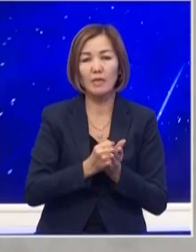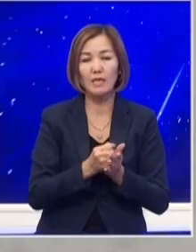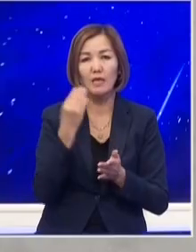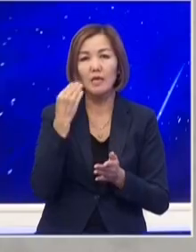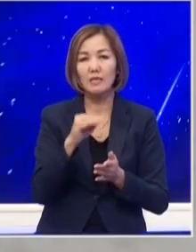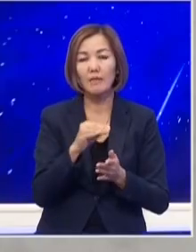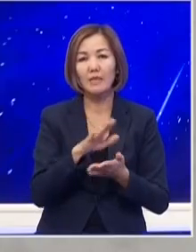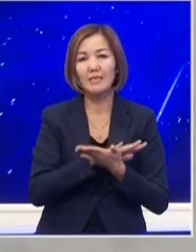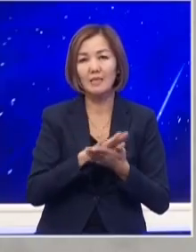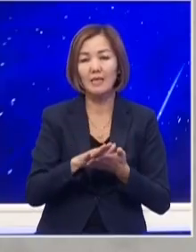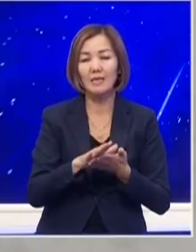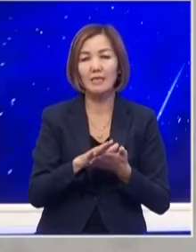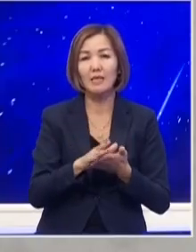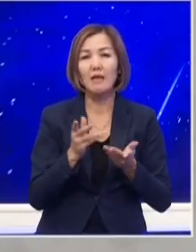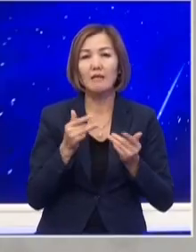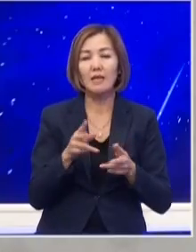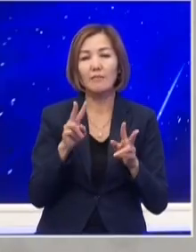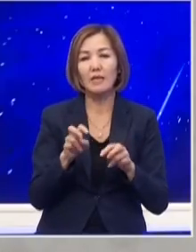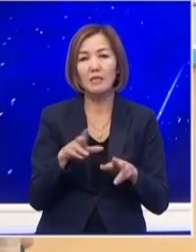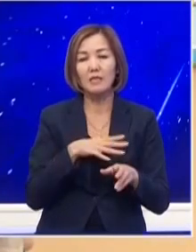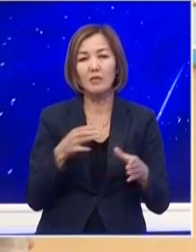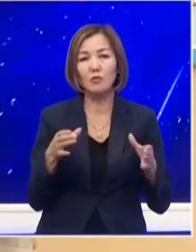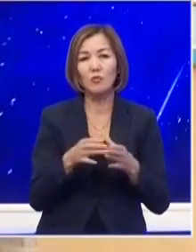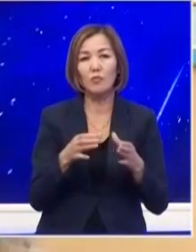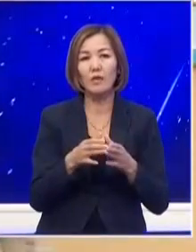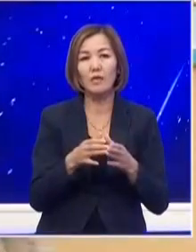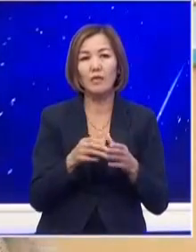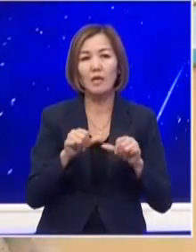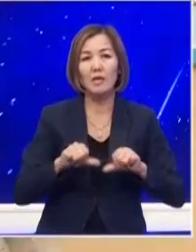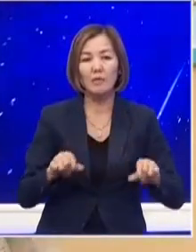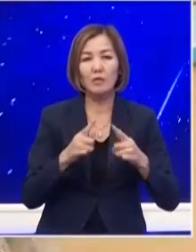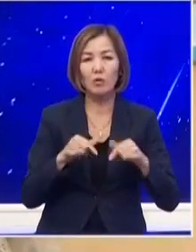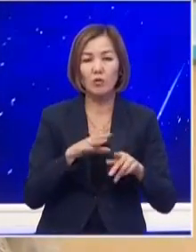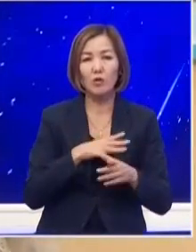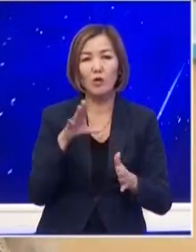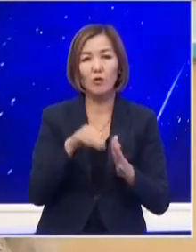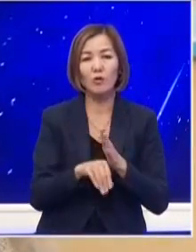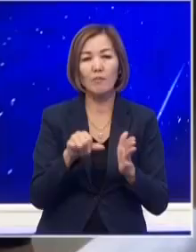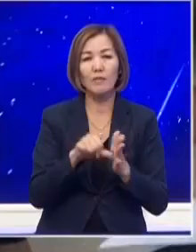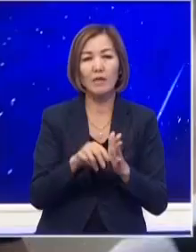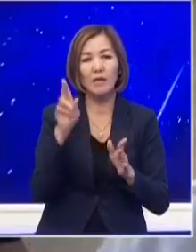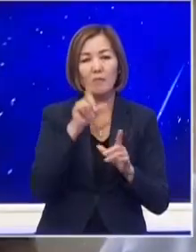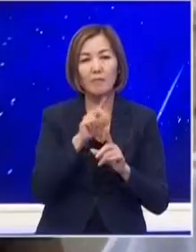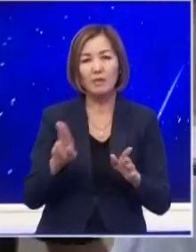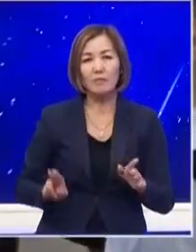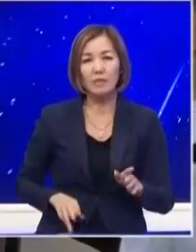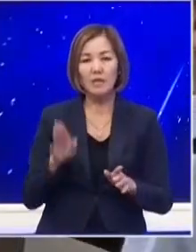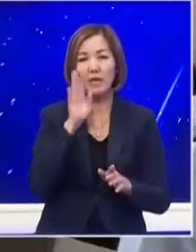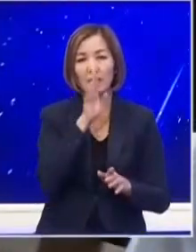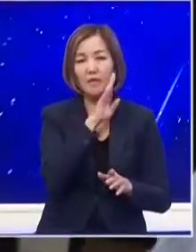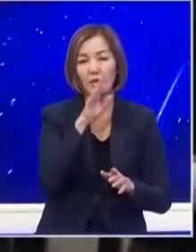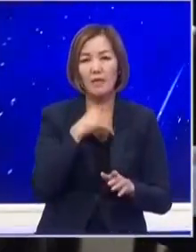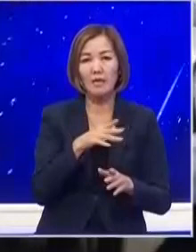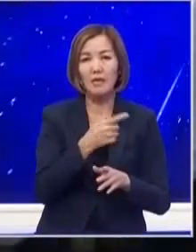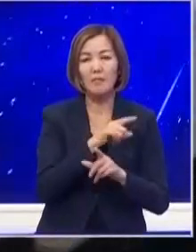сапасын, санитарлық талаптар сақталуын тексеру үшін арнайы брокераждық комиссия құрылған. Оның құрамында мектеп директоры, ата-аналар комитеті,